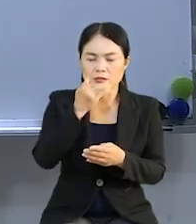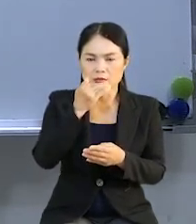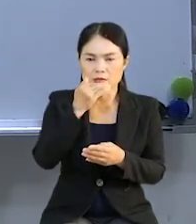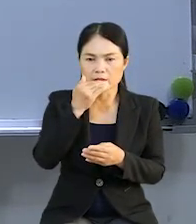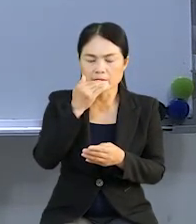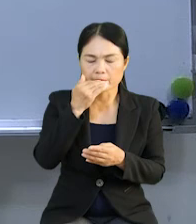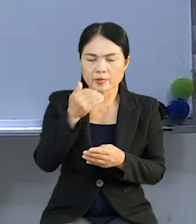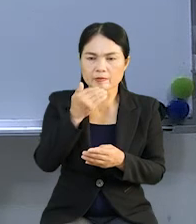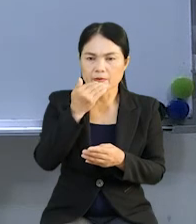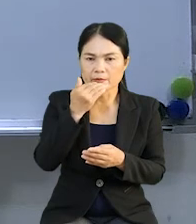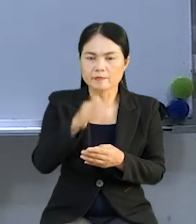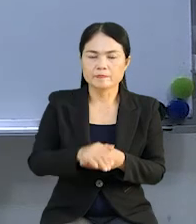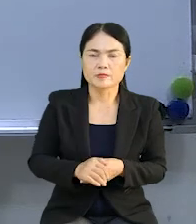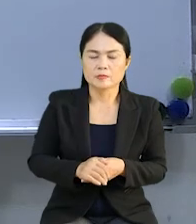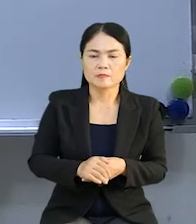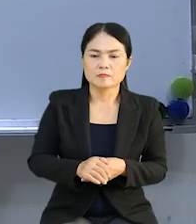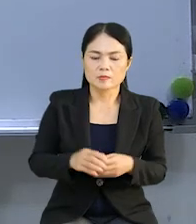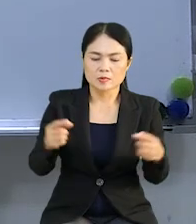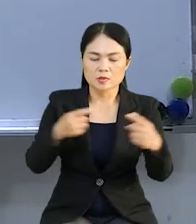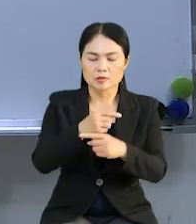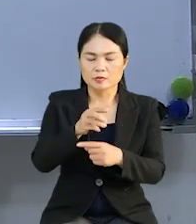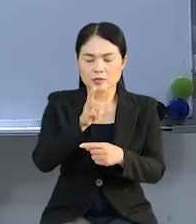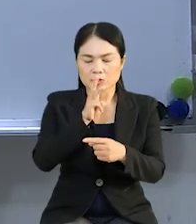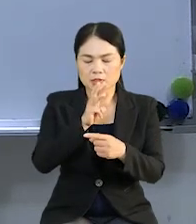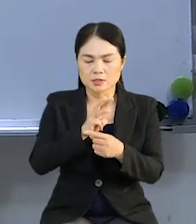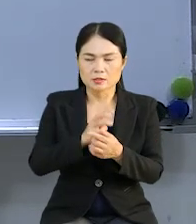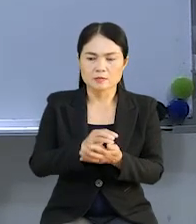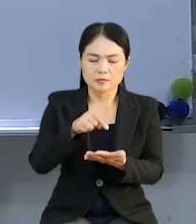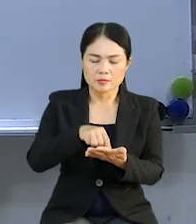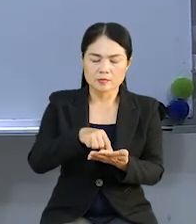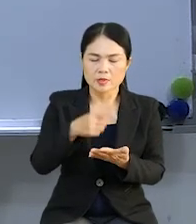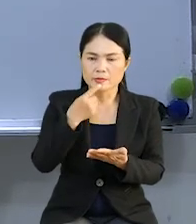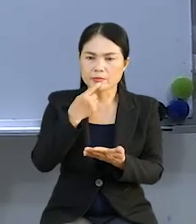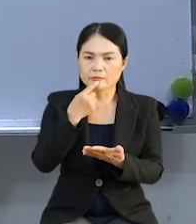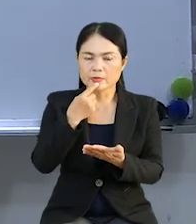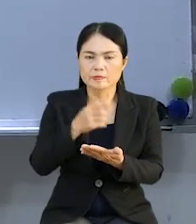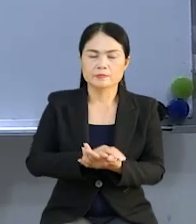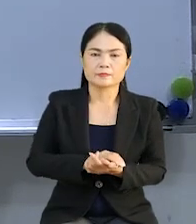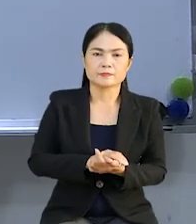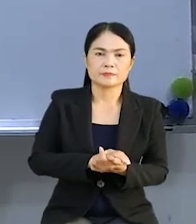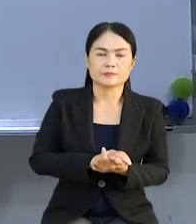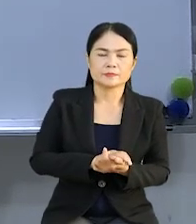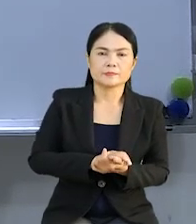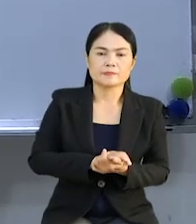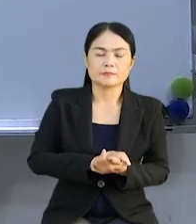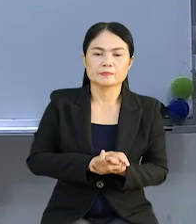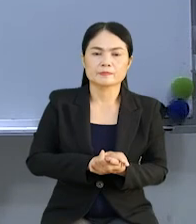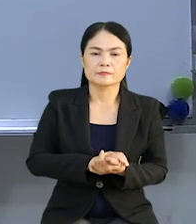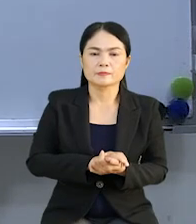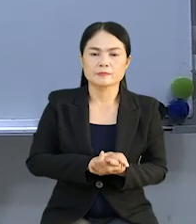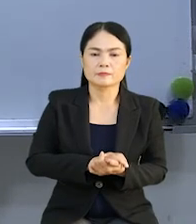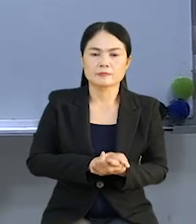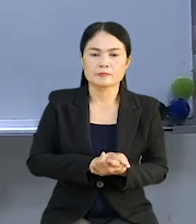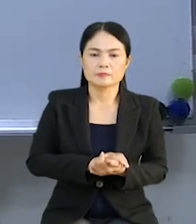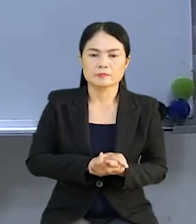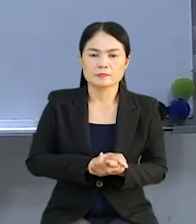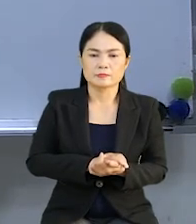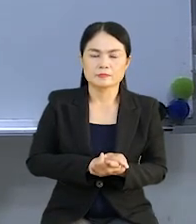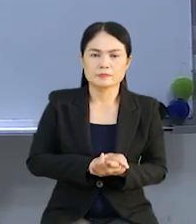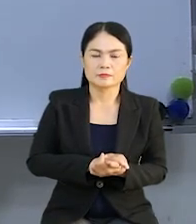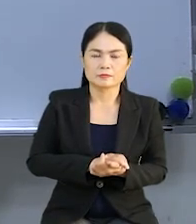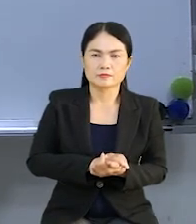ซับตัวหนังตักไพรบาดตักไพรจังหนึ่งสมบัติตักไพรตักซับตัวหนังตักไพร